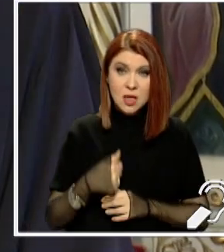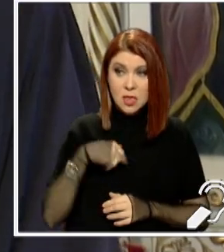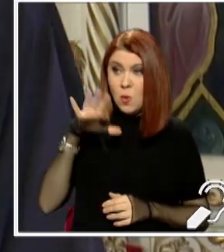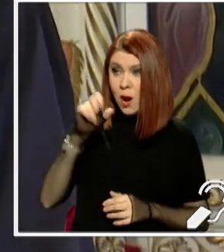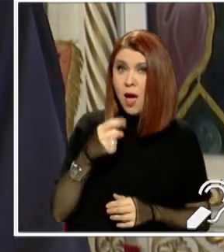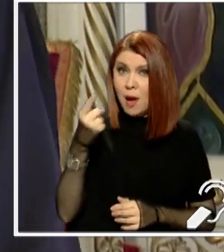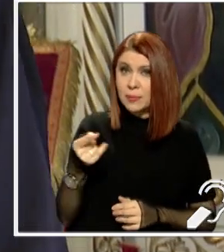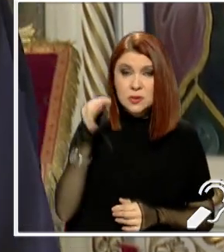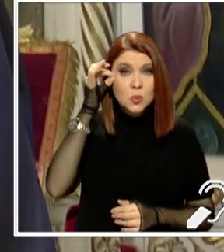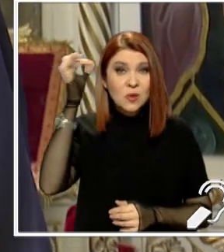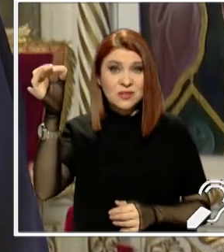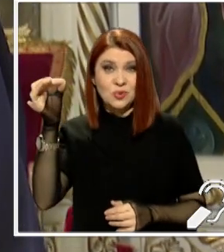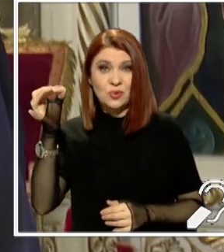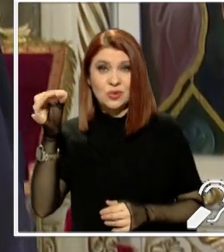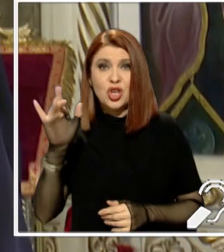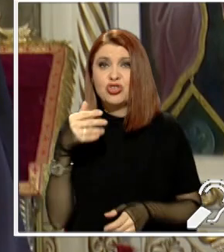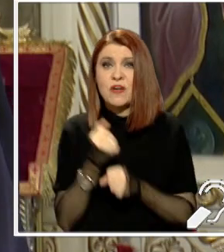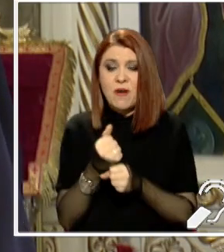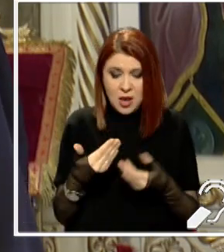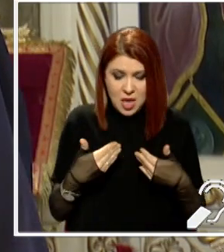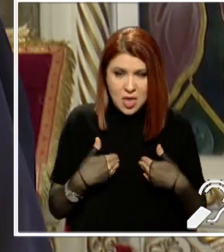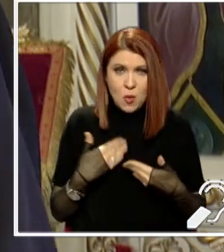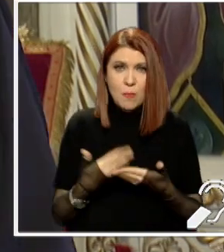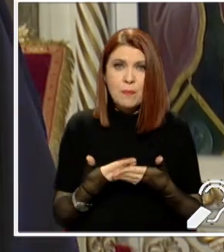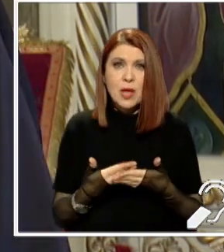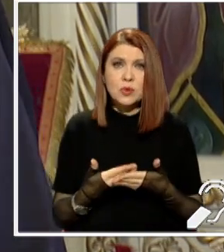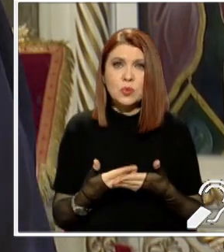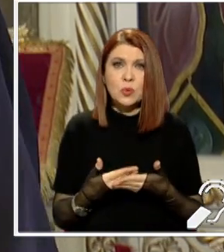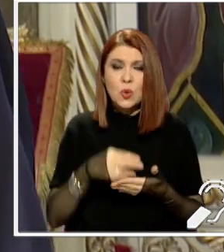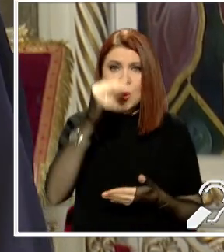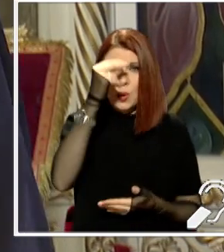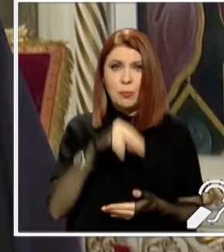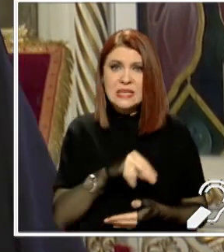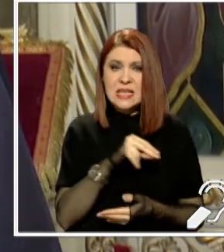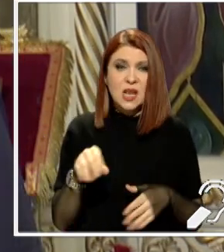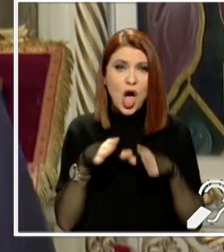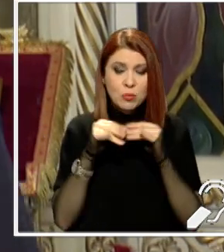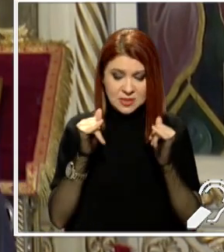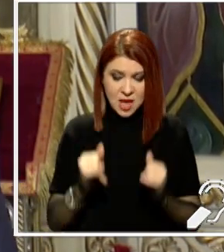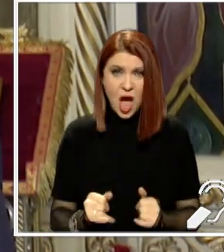personal cu gândul ce fac eu pentru ortodoxia